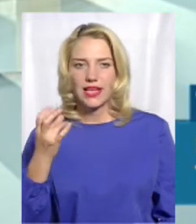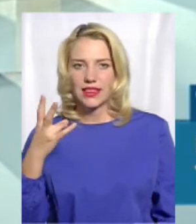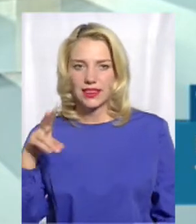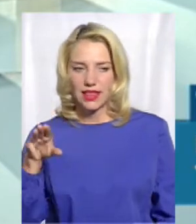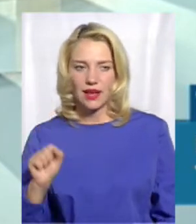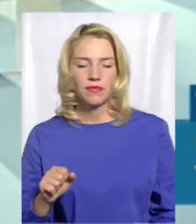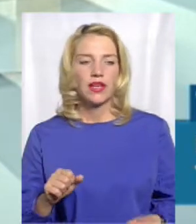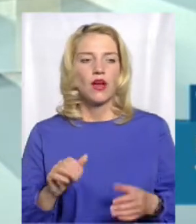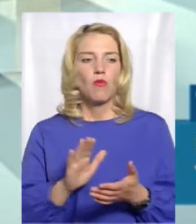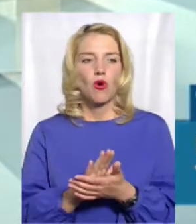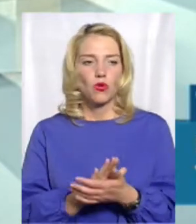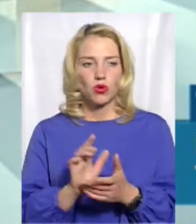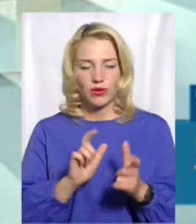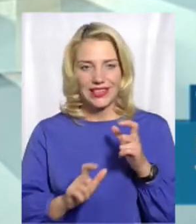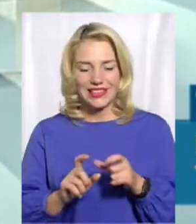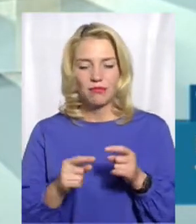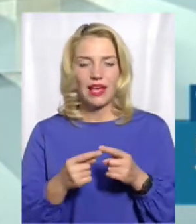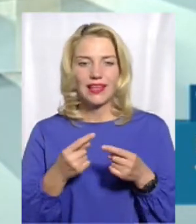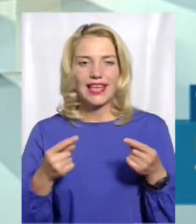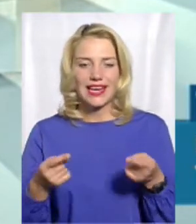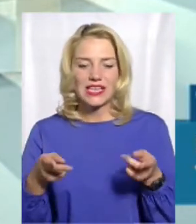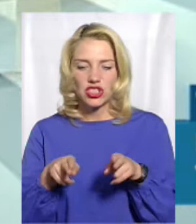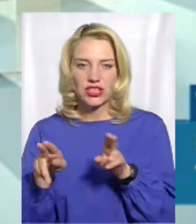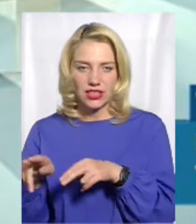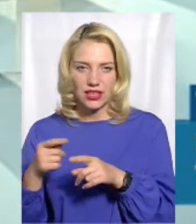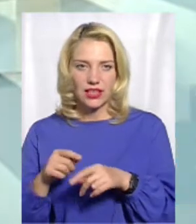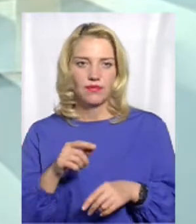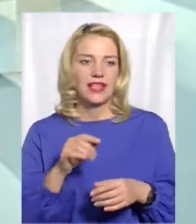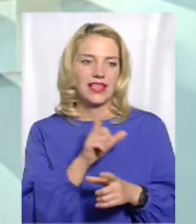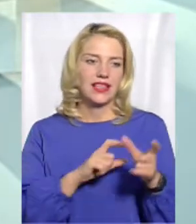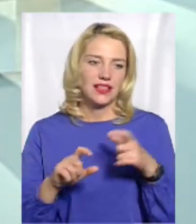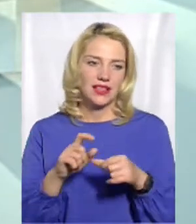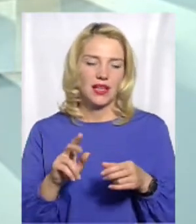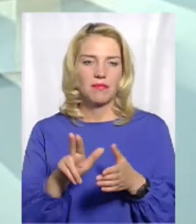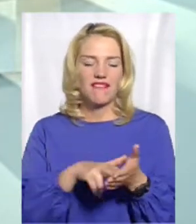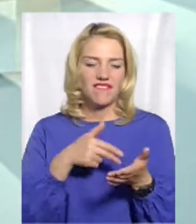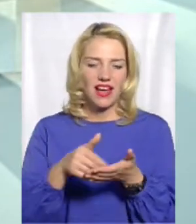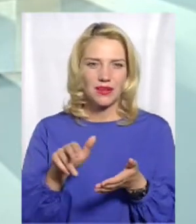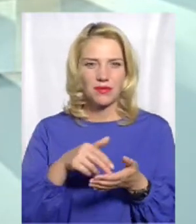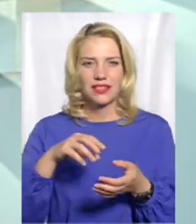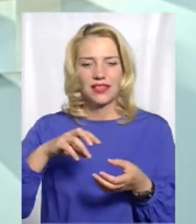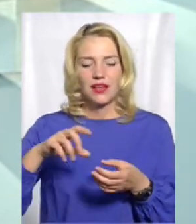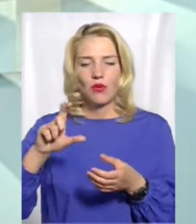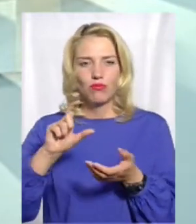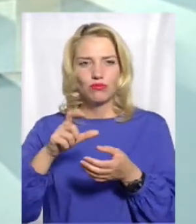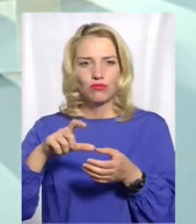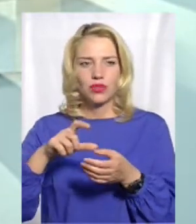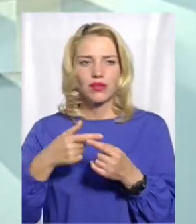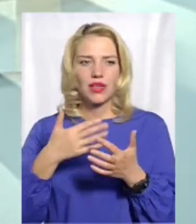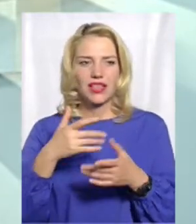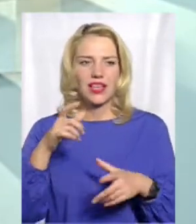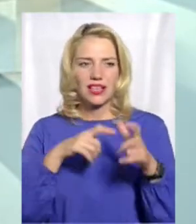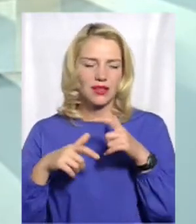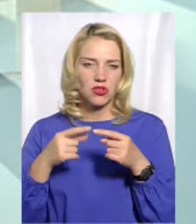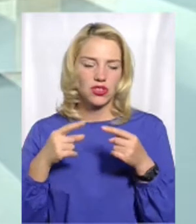побутової хімії, а також рештки тої хімії. Також тара з-під фарб, лаків, клеїв, будь-яких хімічних